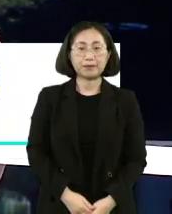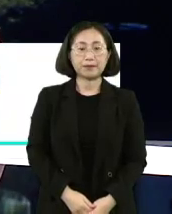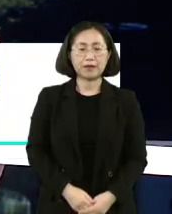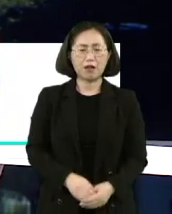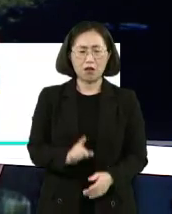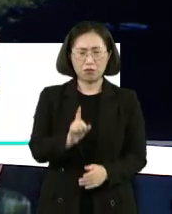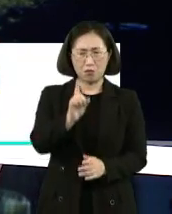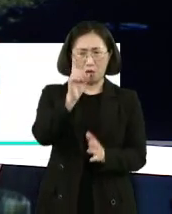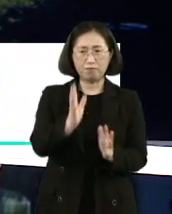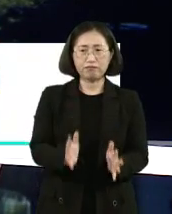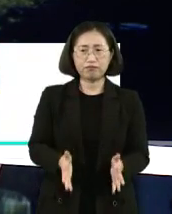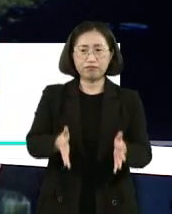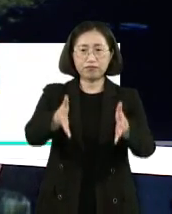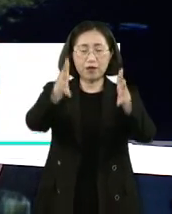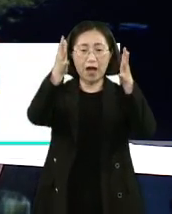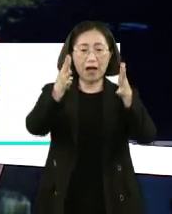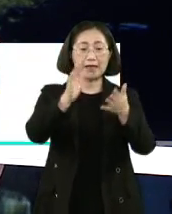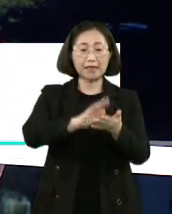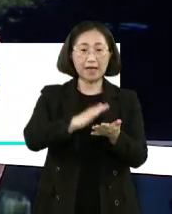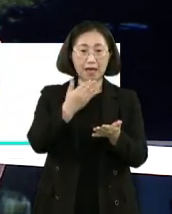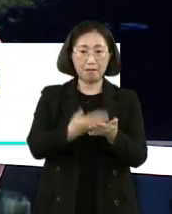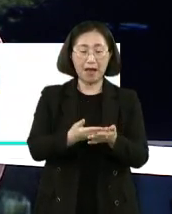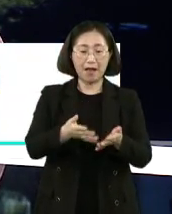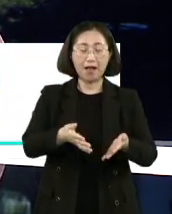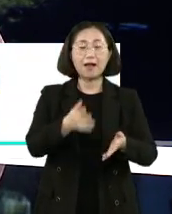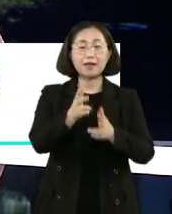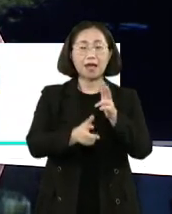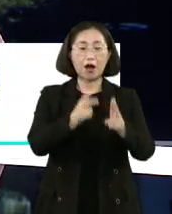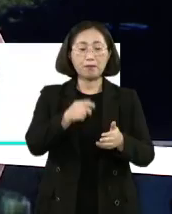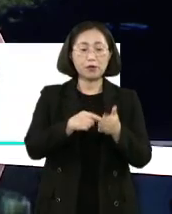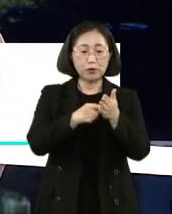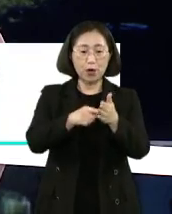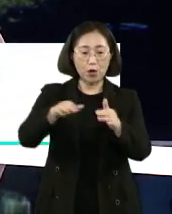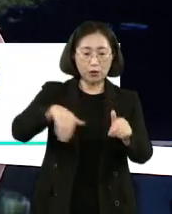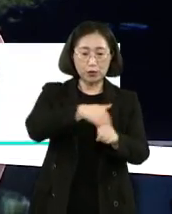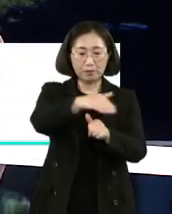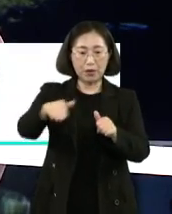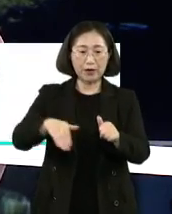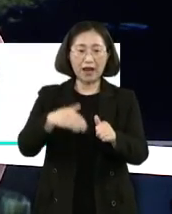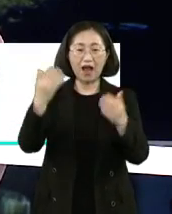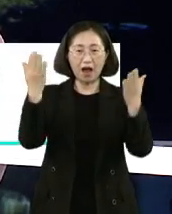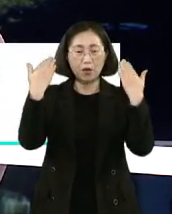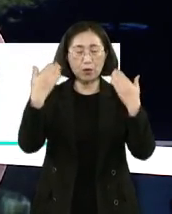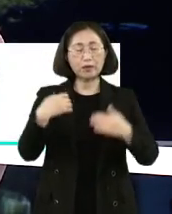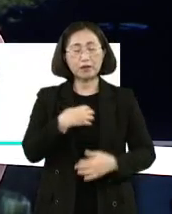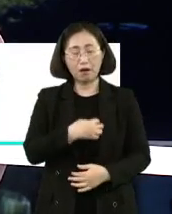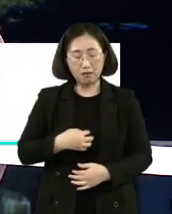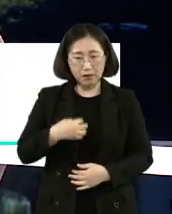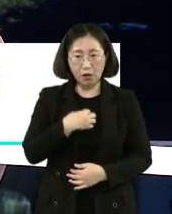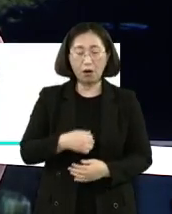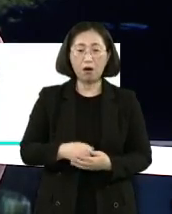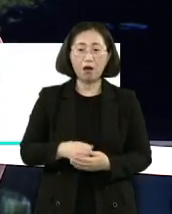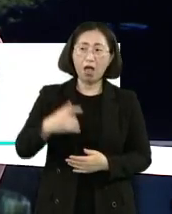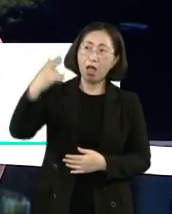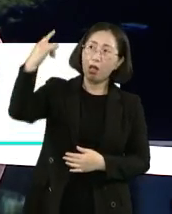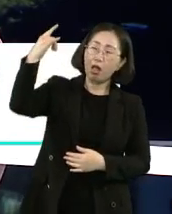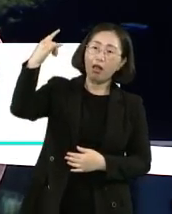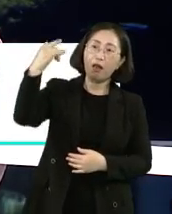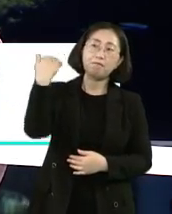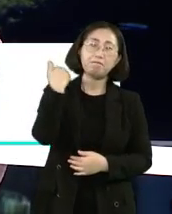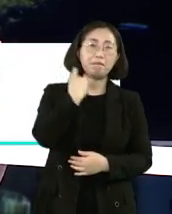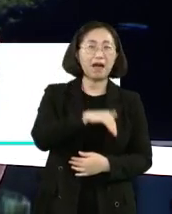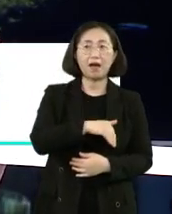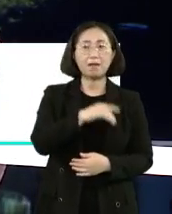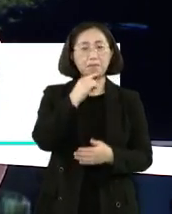초고층 아파트가 들어서는 재개발 사업이 진행되면서 주변 학교들이 큰 걱정에 휩싸였습니다. 일조권에 대한